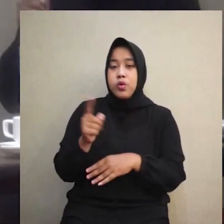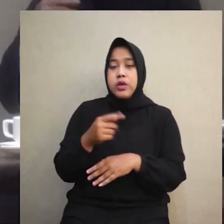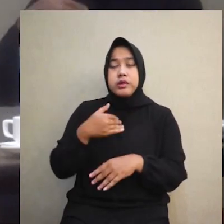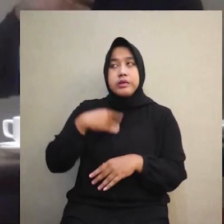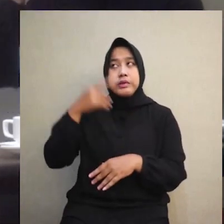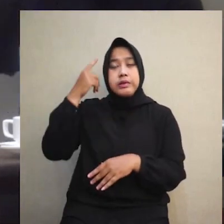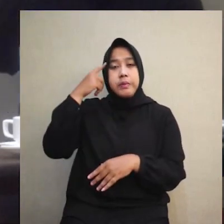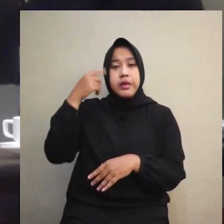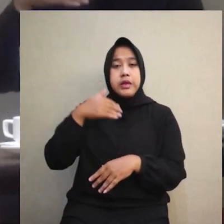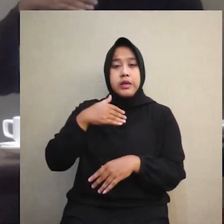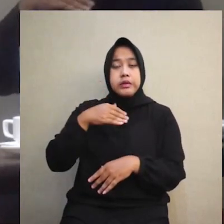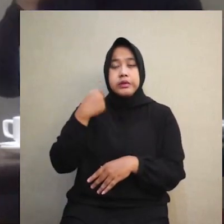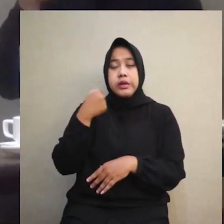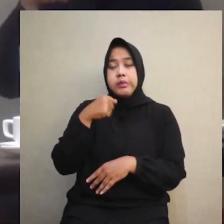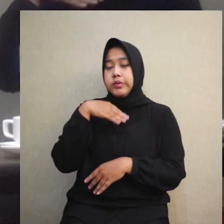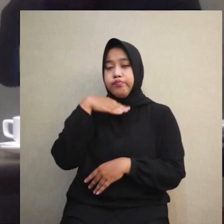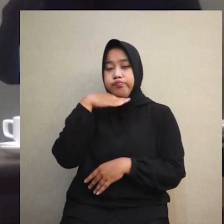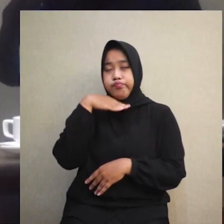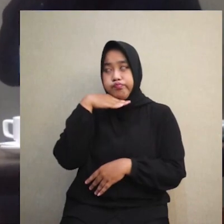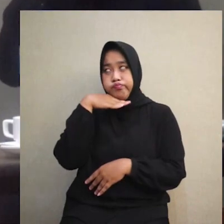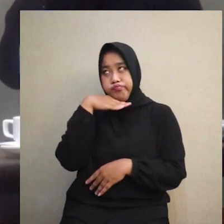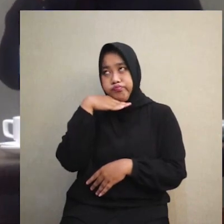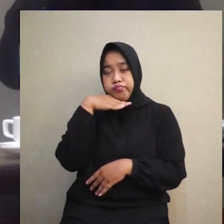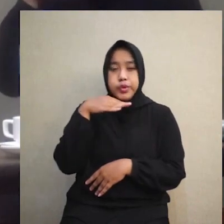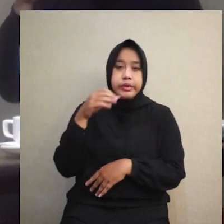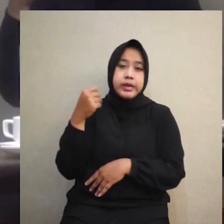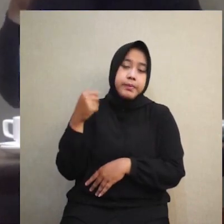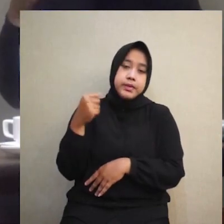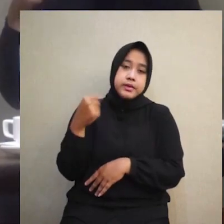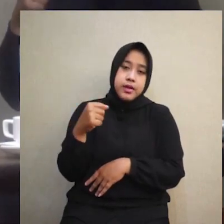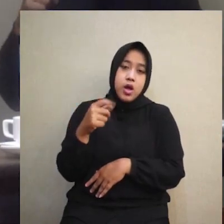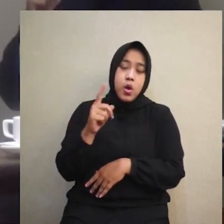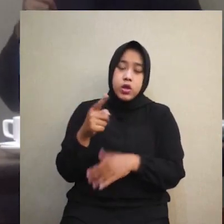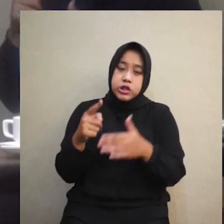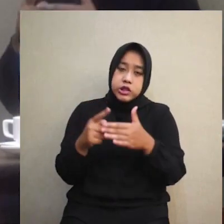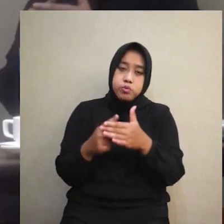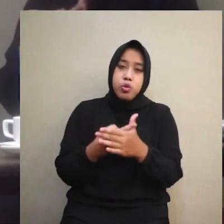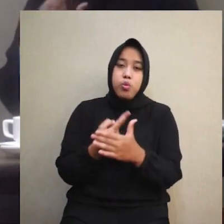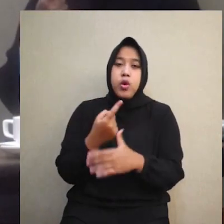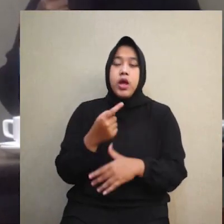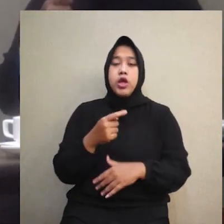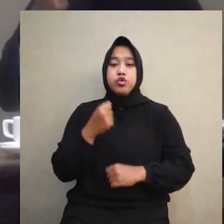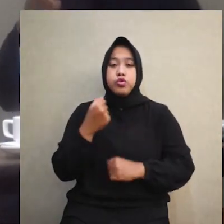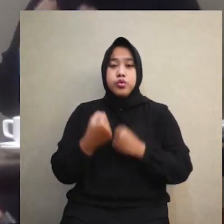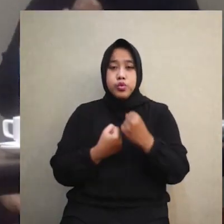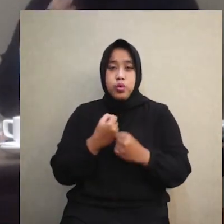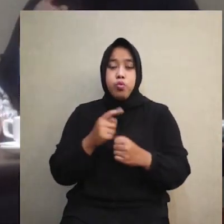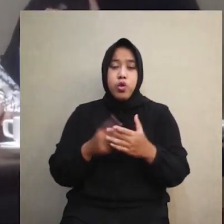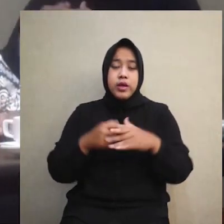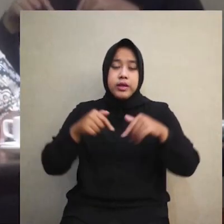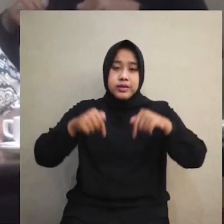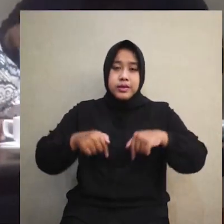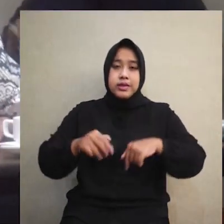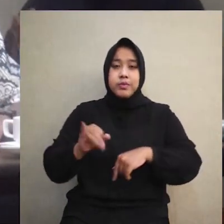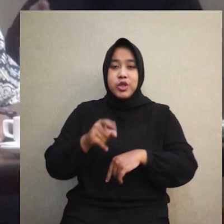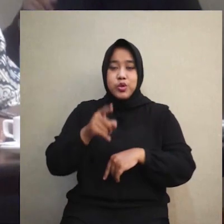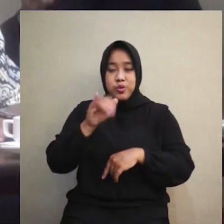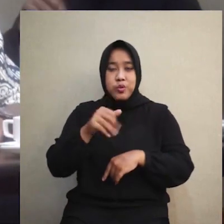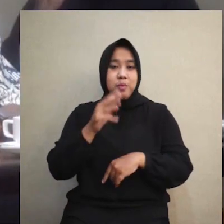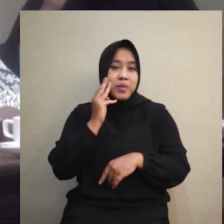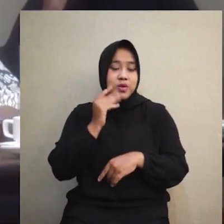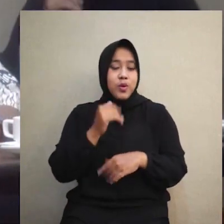Saya kira kita nggak bisa menunggu tapi kemudian harus memulai sesuatu dari sini begitu Mas